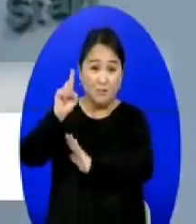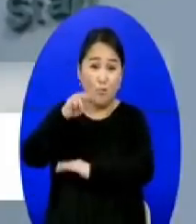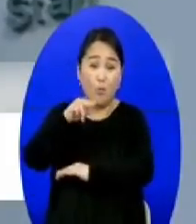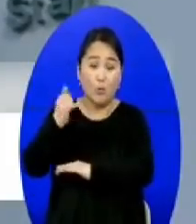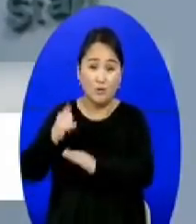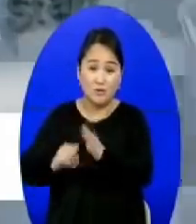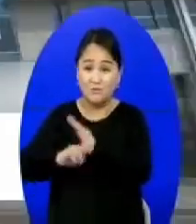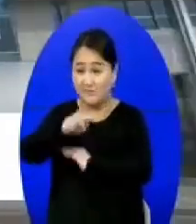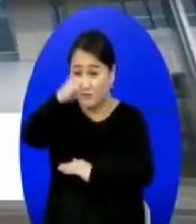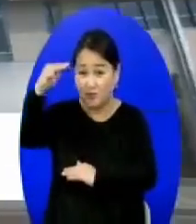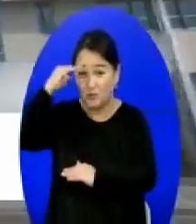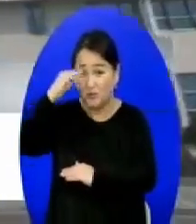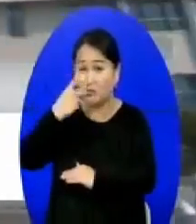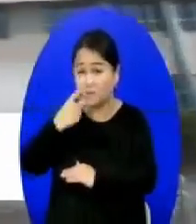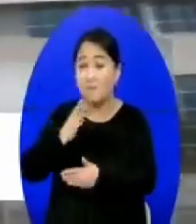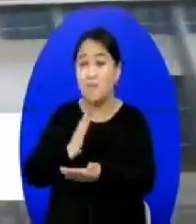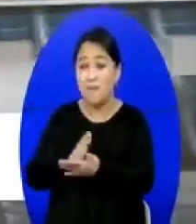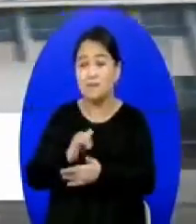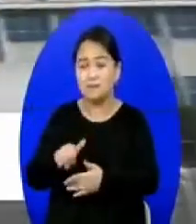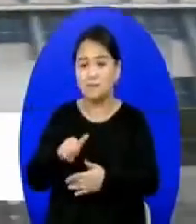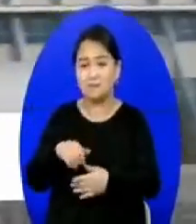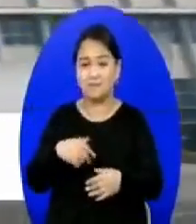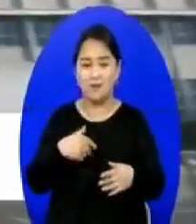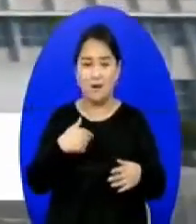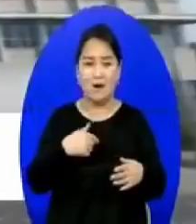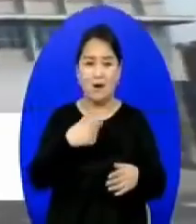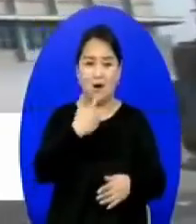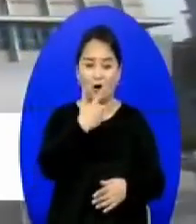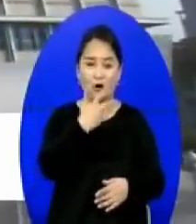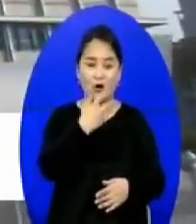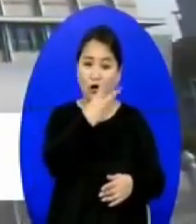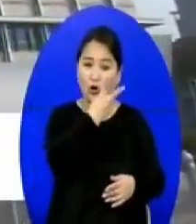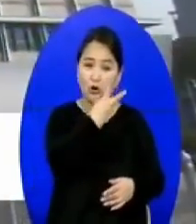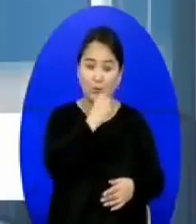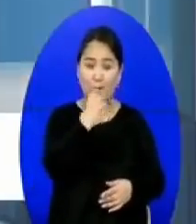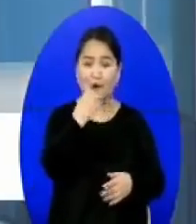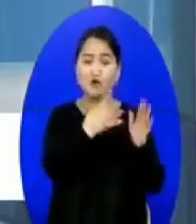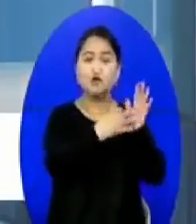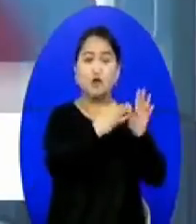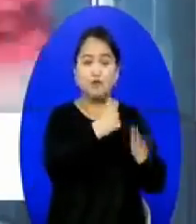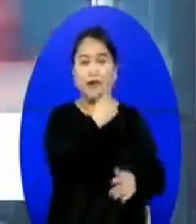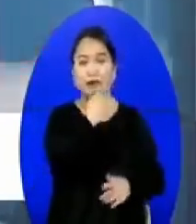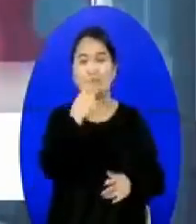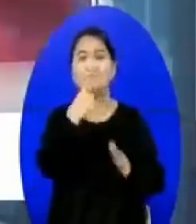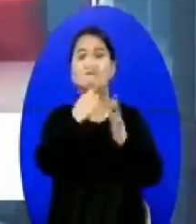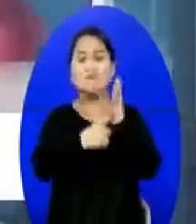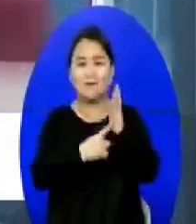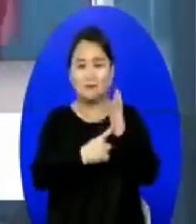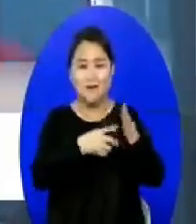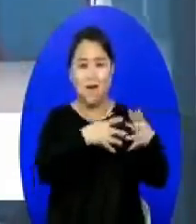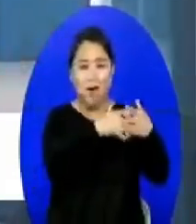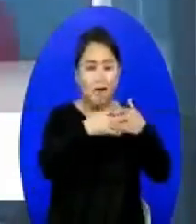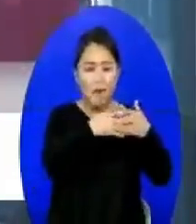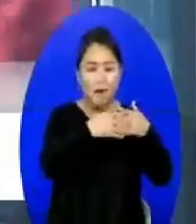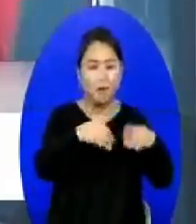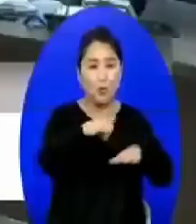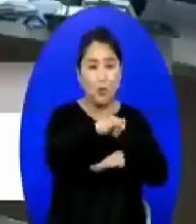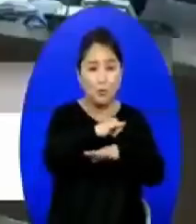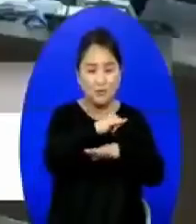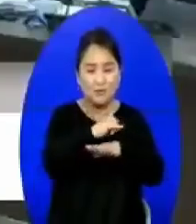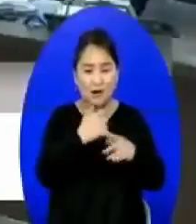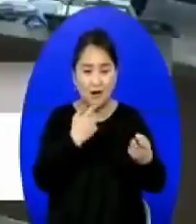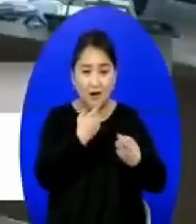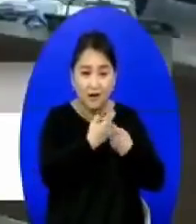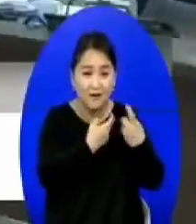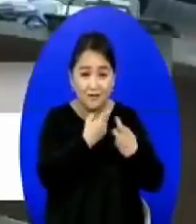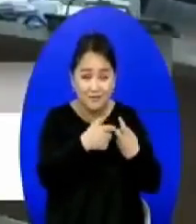байсан. За өнгөрсөн 2019 онд Америк нэгдсэн улстай хийж байсан цэмийн зэвсгийн асуудлаарх яриа хэлэлцээ нь мухардмал байдалд орсонтой холбогдуулаад Умард